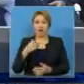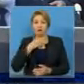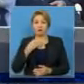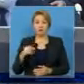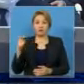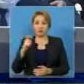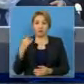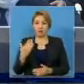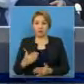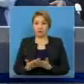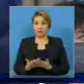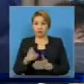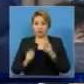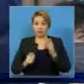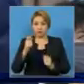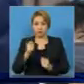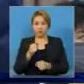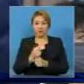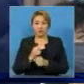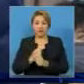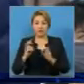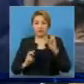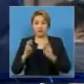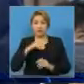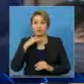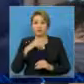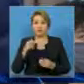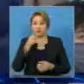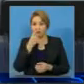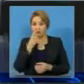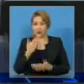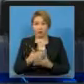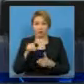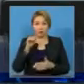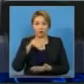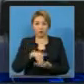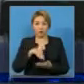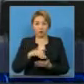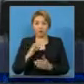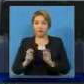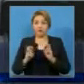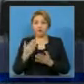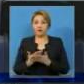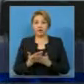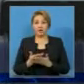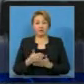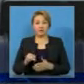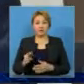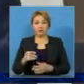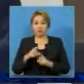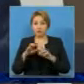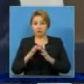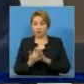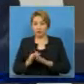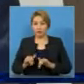Мәртөк, Қарғалы аудандарында сүт тауарлары фермалар, ет пен жұмыртқа бағытындағы құс фермаларын, бордақылау алаңын, жылыжай, ауыл